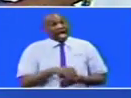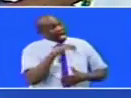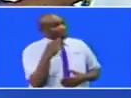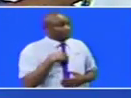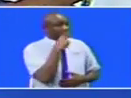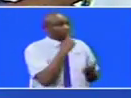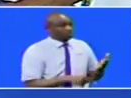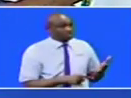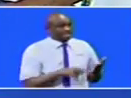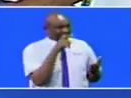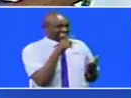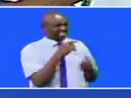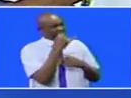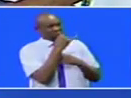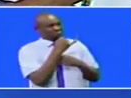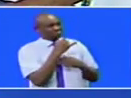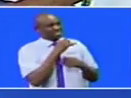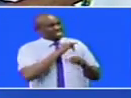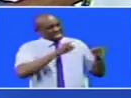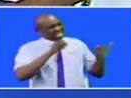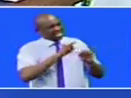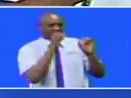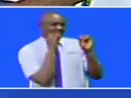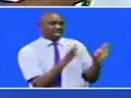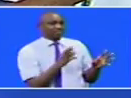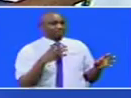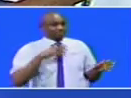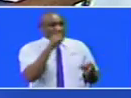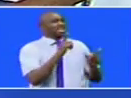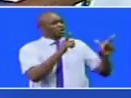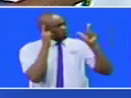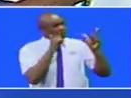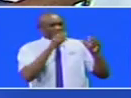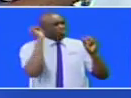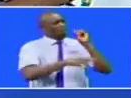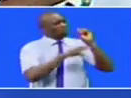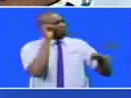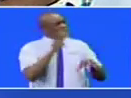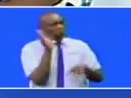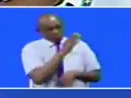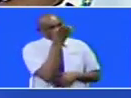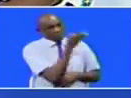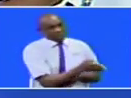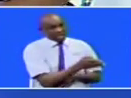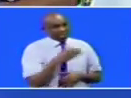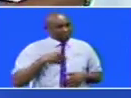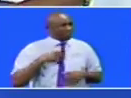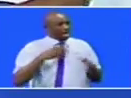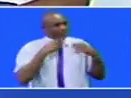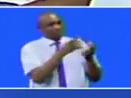wanasema mji kidogo hauridhishi usafi wake. Mheshimiwa, kuna malori ambayo yametapakaa na mwaga mwaga taka, haitoi picha